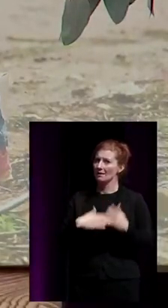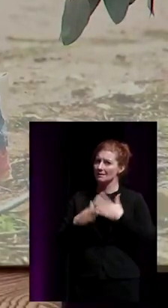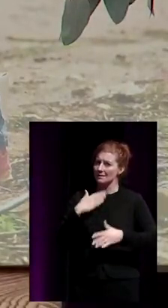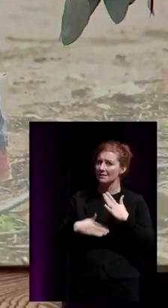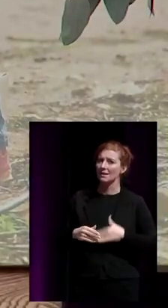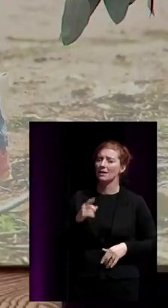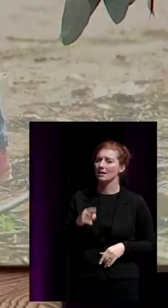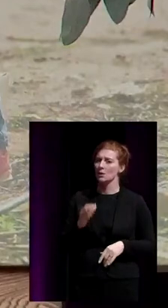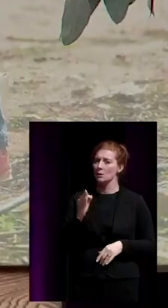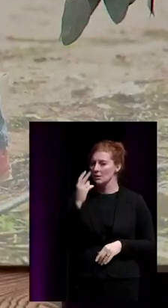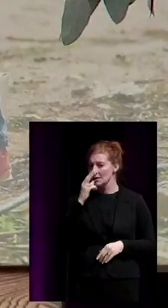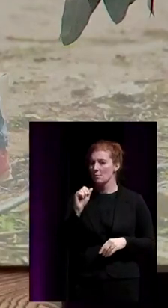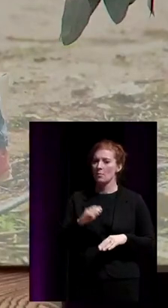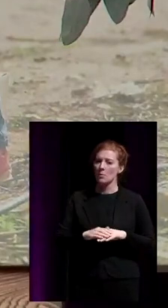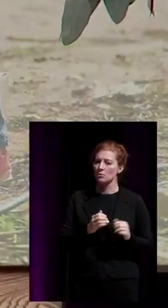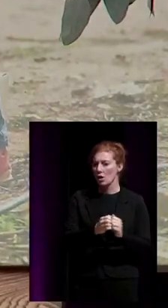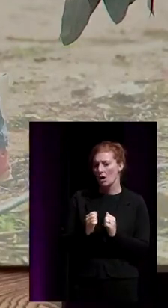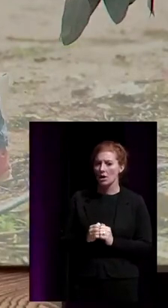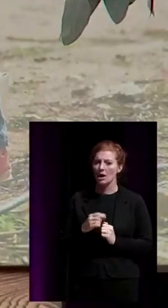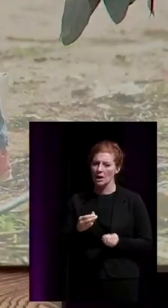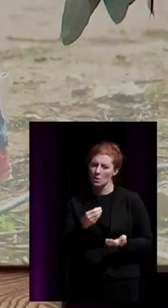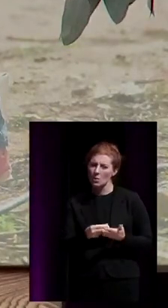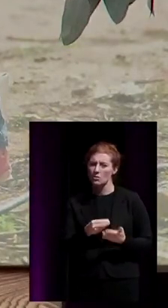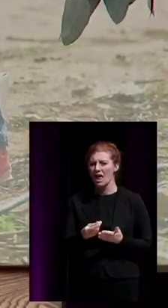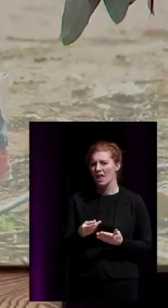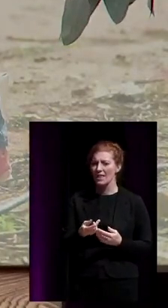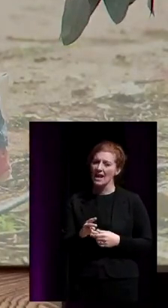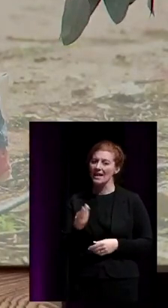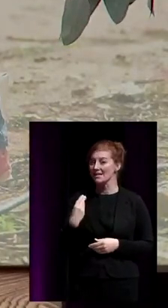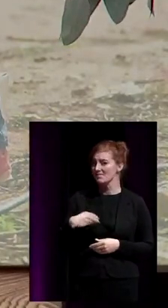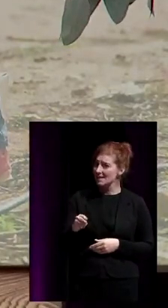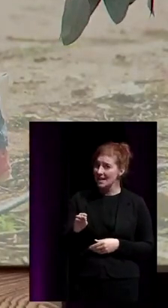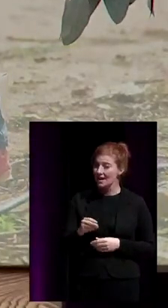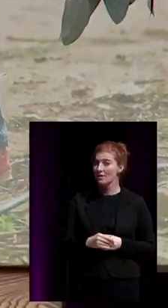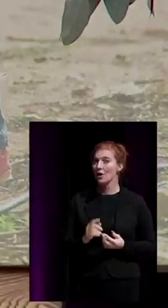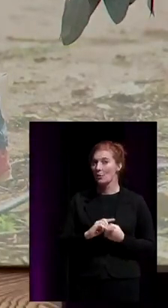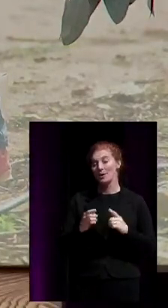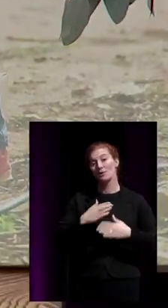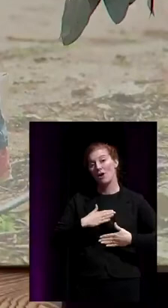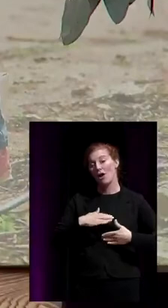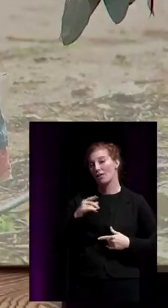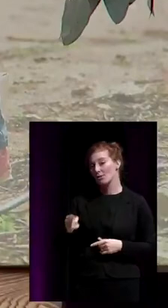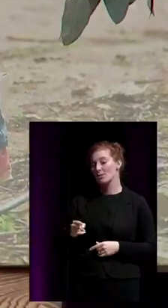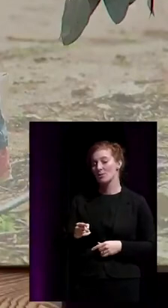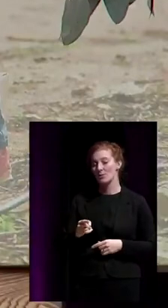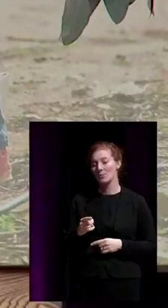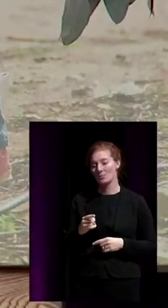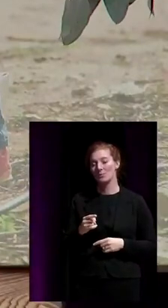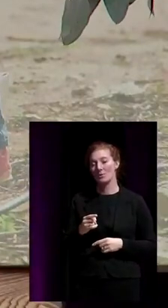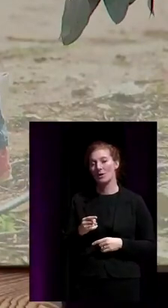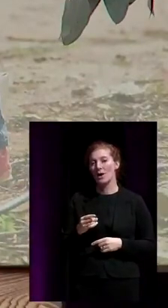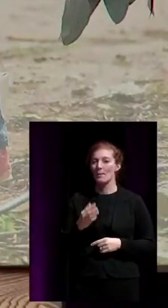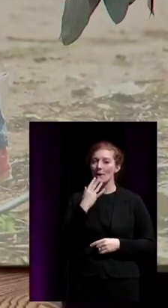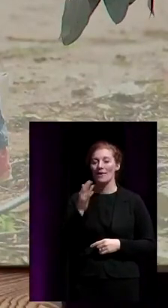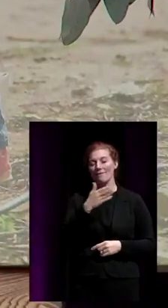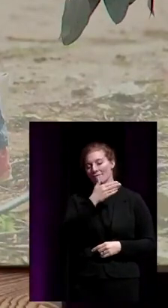liksom, hur ser man på saker? Är det en kostnad eller är det en investering? Och jag blev väldigt glad när du pratade väldigt, väldigt varmt om det som